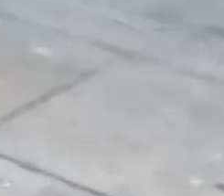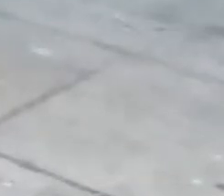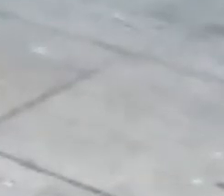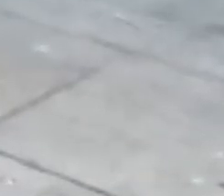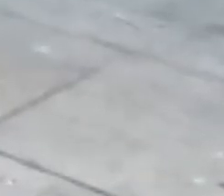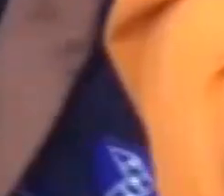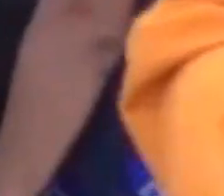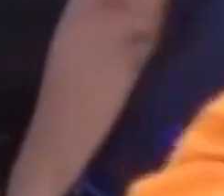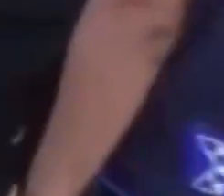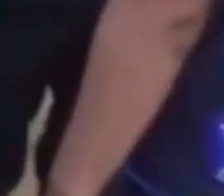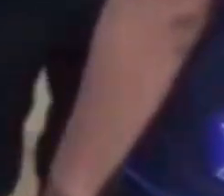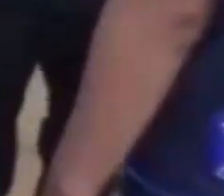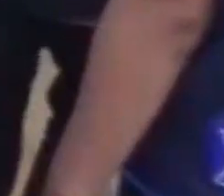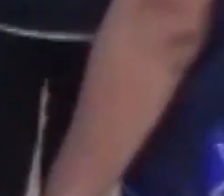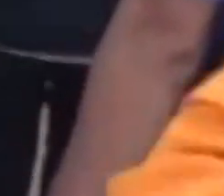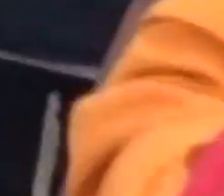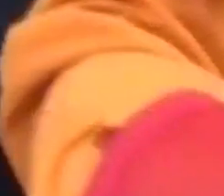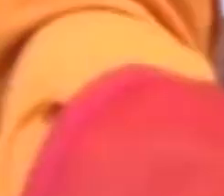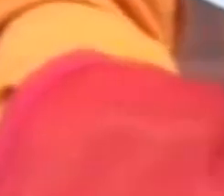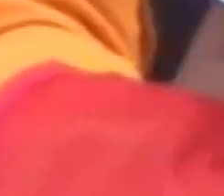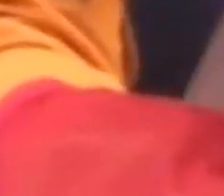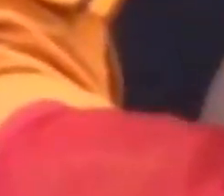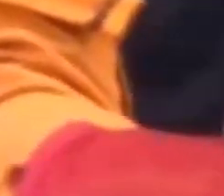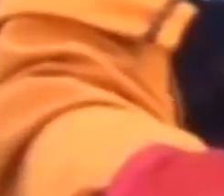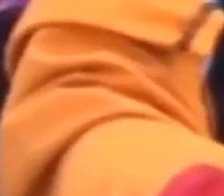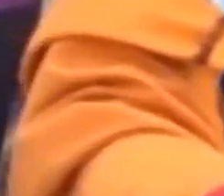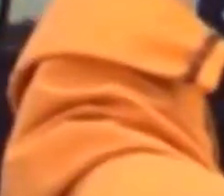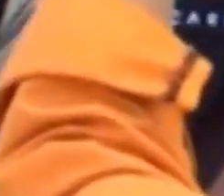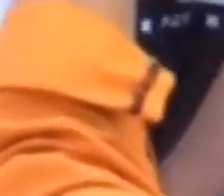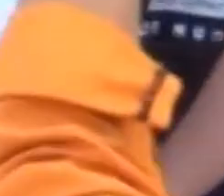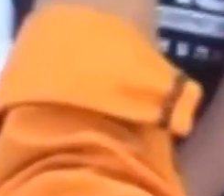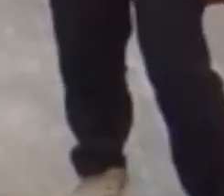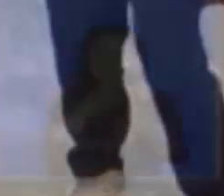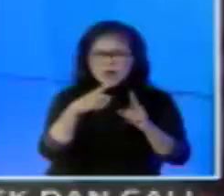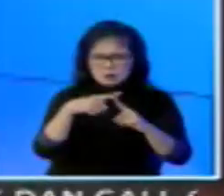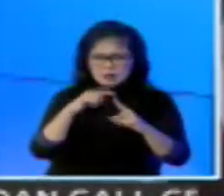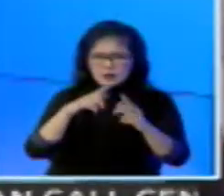54 pengungsi Wamena tiba di Pelabuhan Soekarno-Hatta, Makassar, Sulawesi Selatan, Jumat pagi.